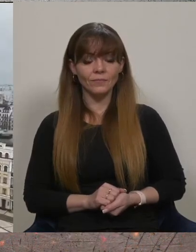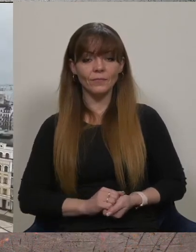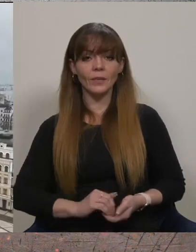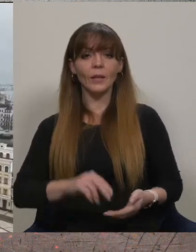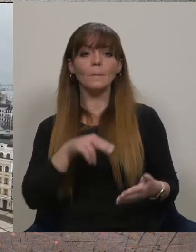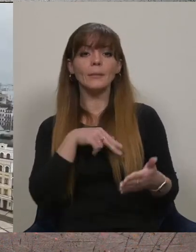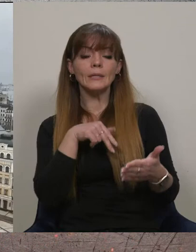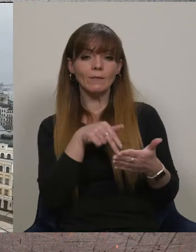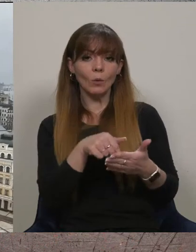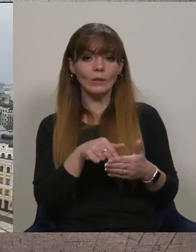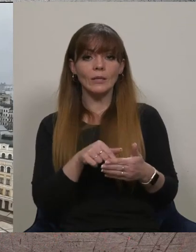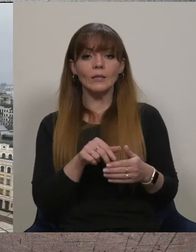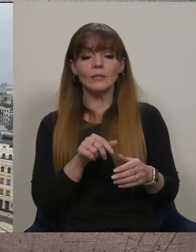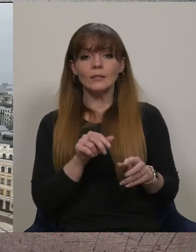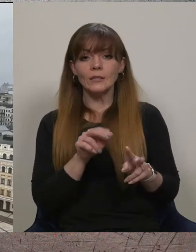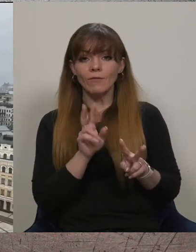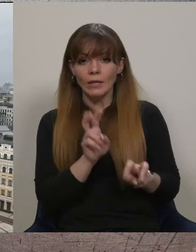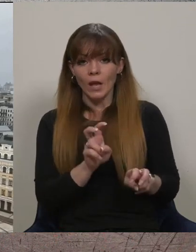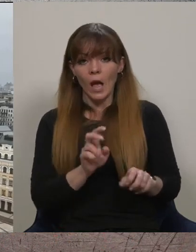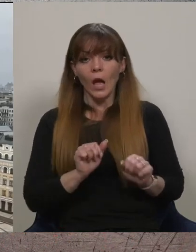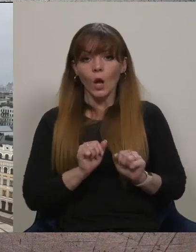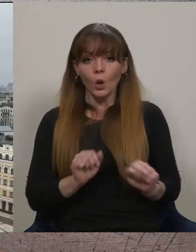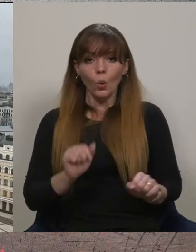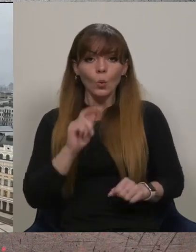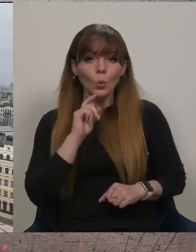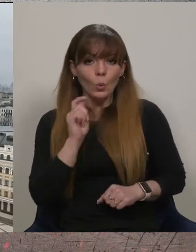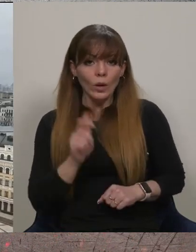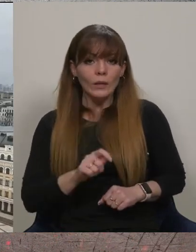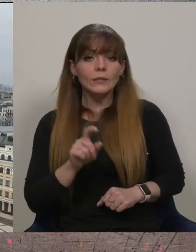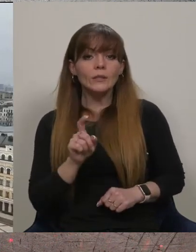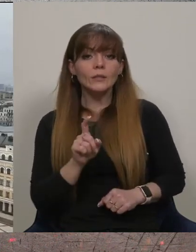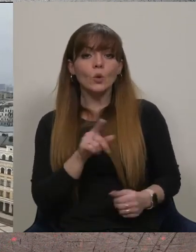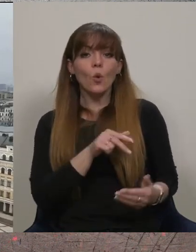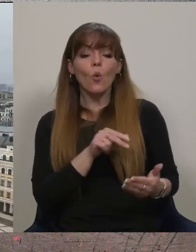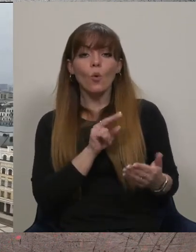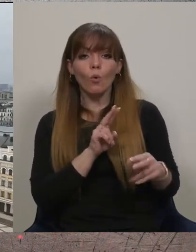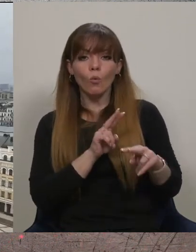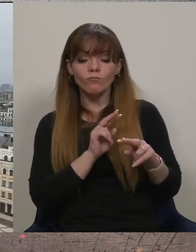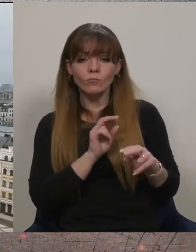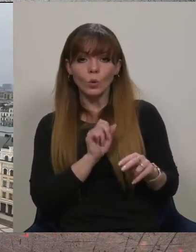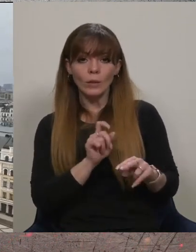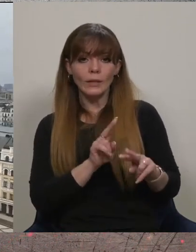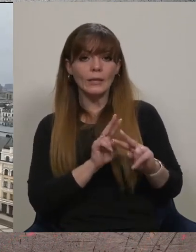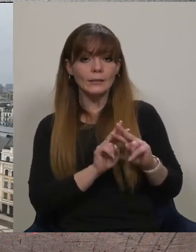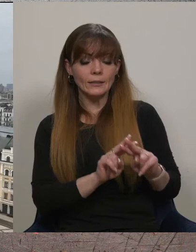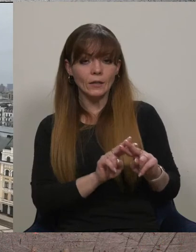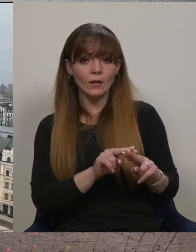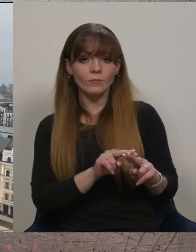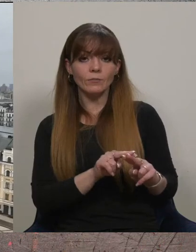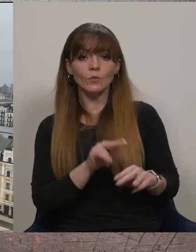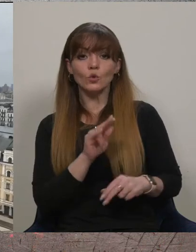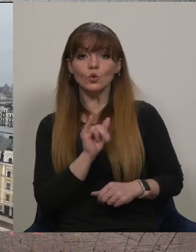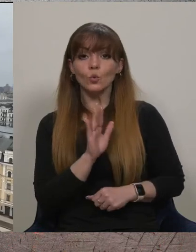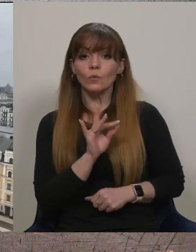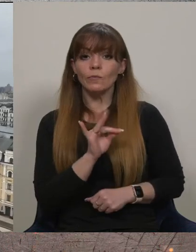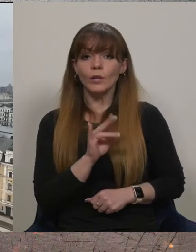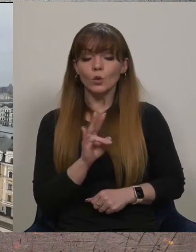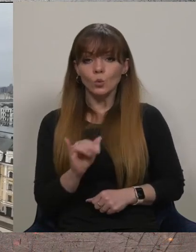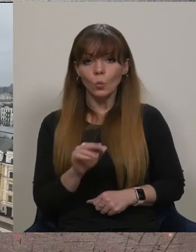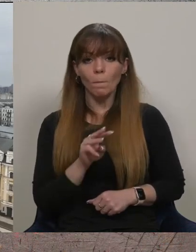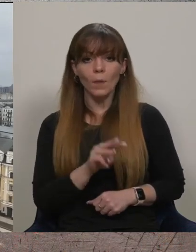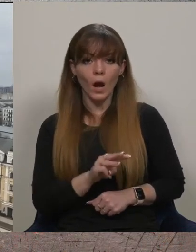Присвоєно звання Герой України з удостоєнням ордена Золота Зірка Чупріну